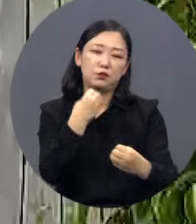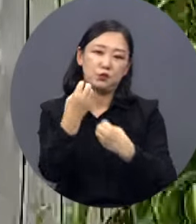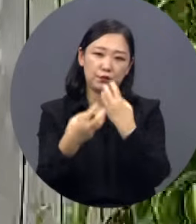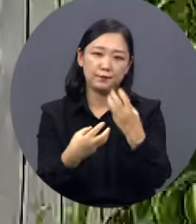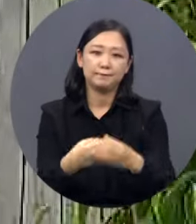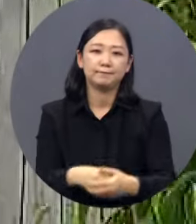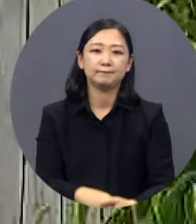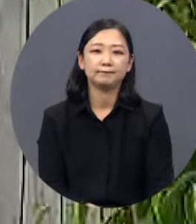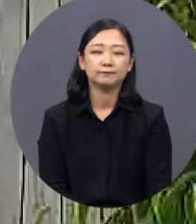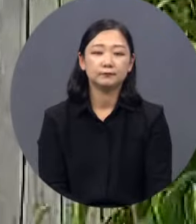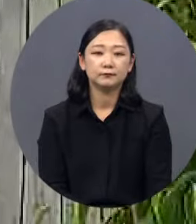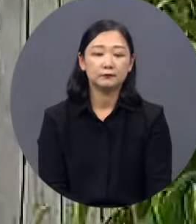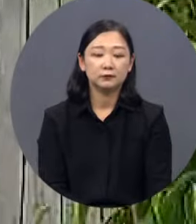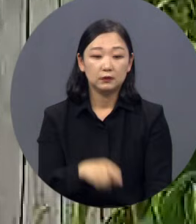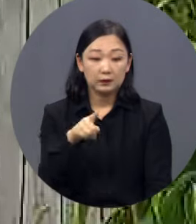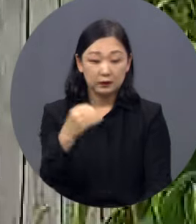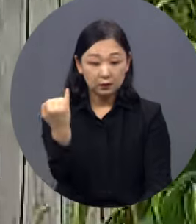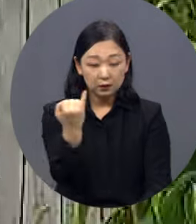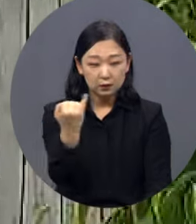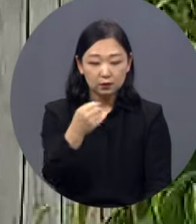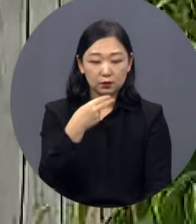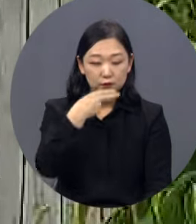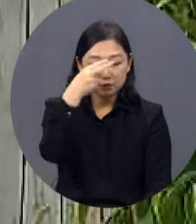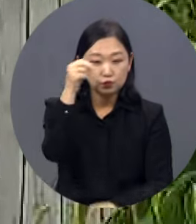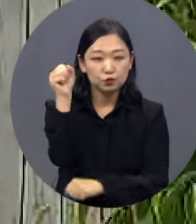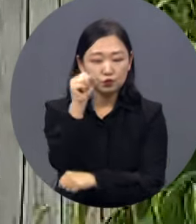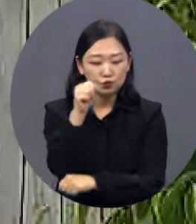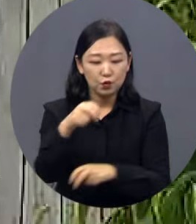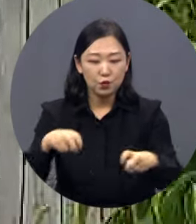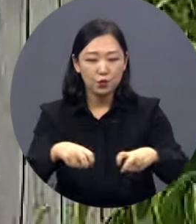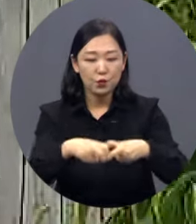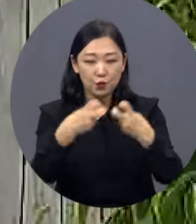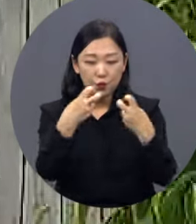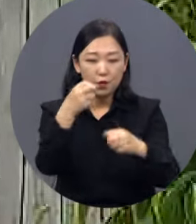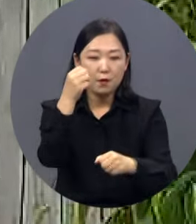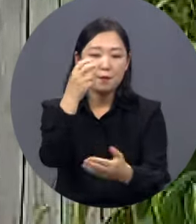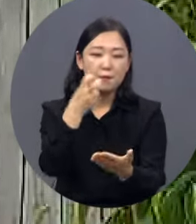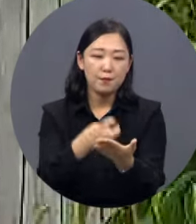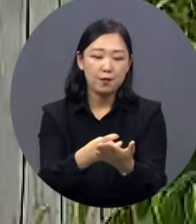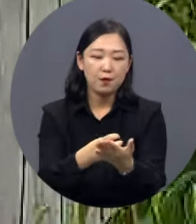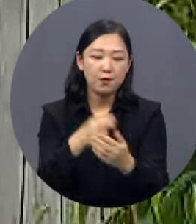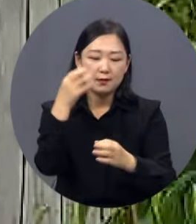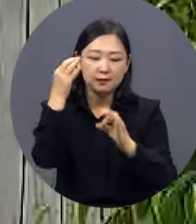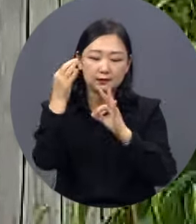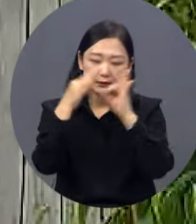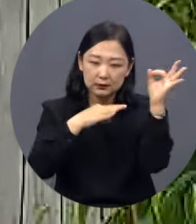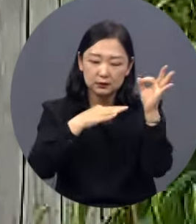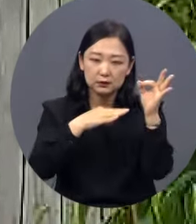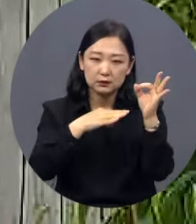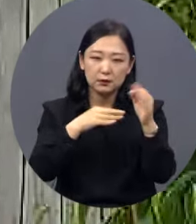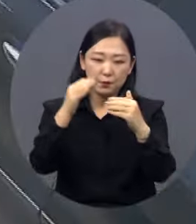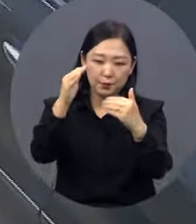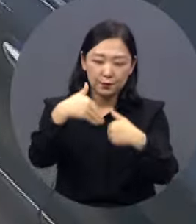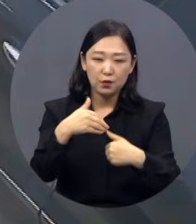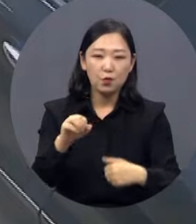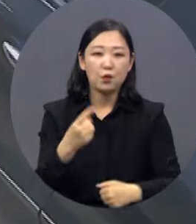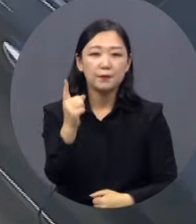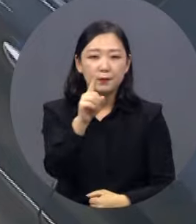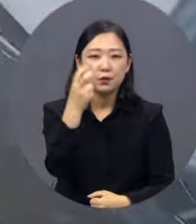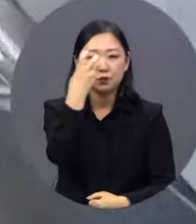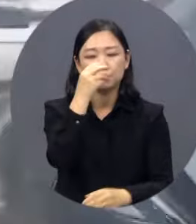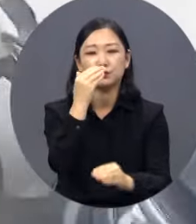진술했습니다 경찰은이 여성을 음주운전과 교통사고 처리 특례법상 치상 혐의로 입건해 사고 경의를 조사하고